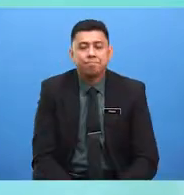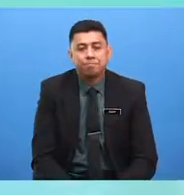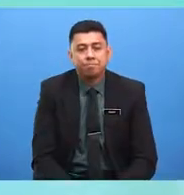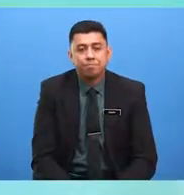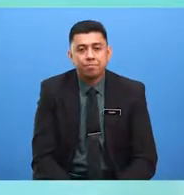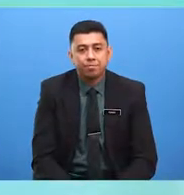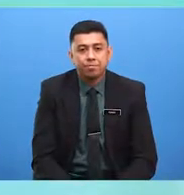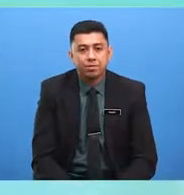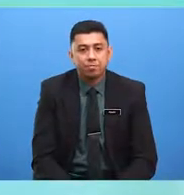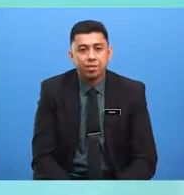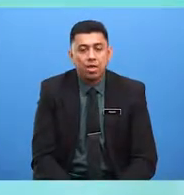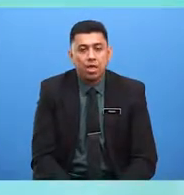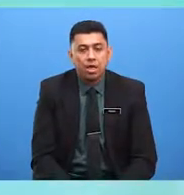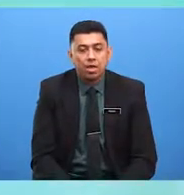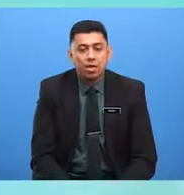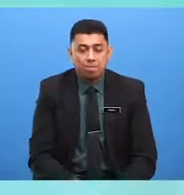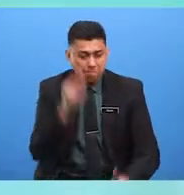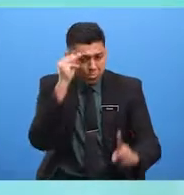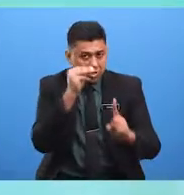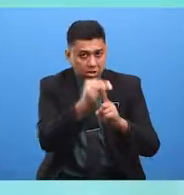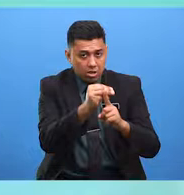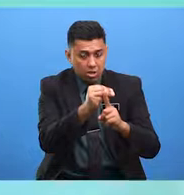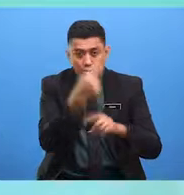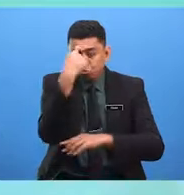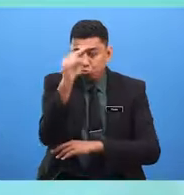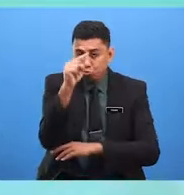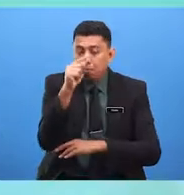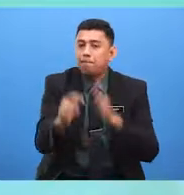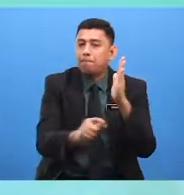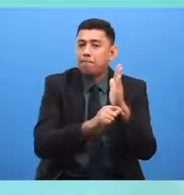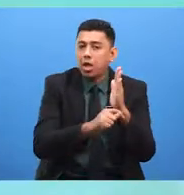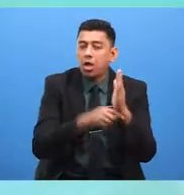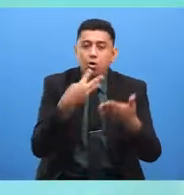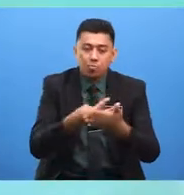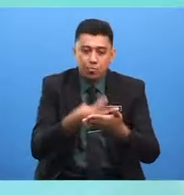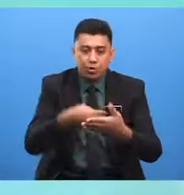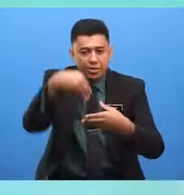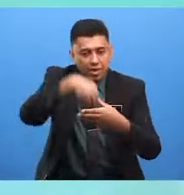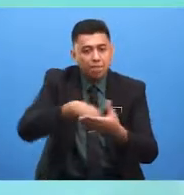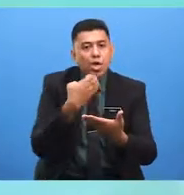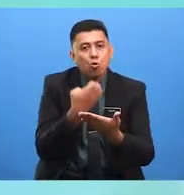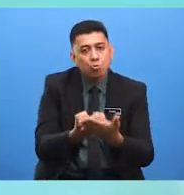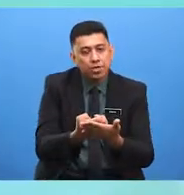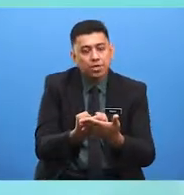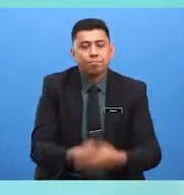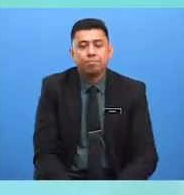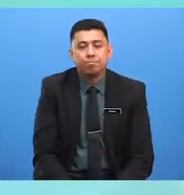dasar keuangan mengembang Mermaid lama untuk menambah Wang dalam ekonomi